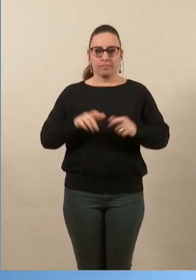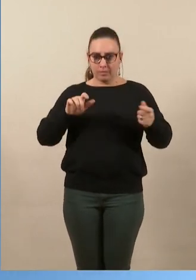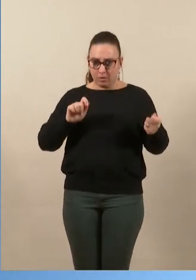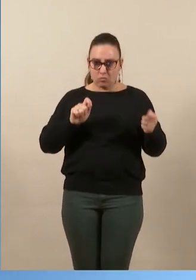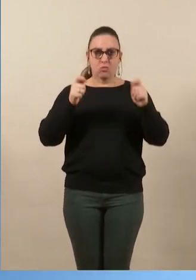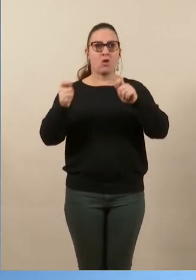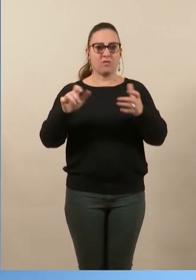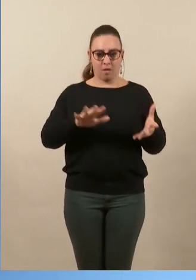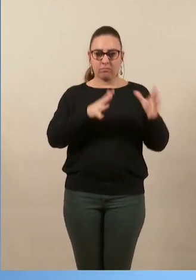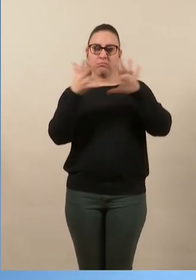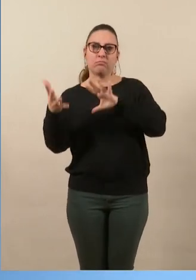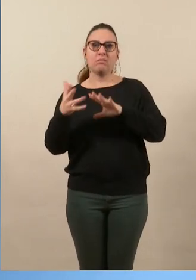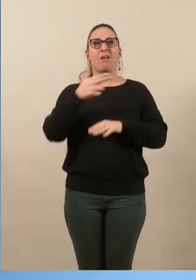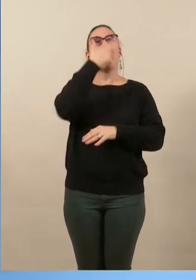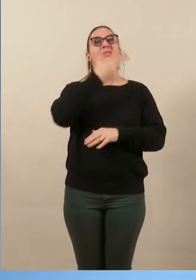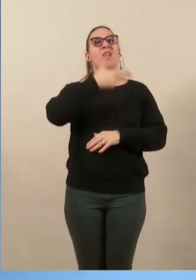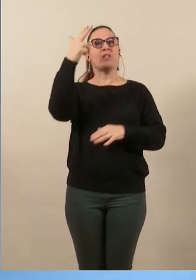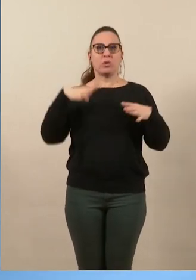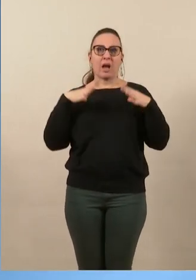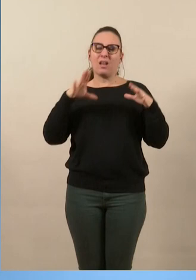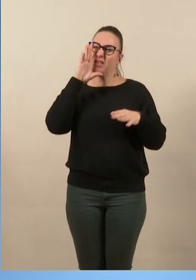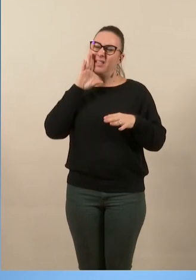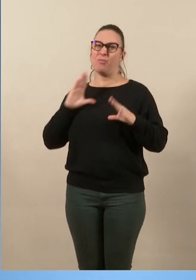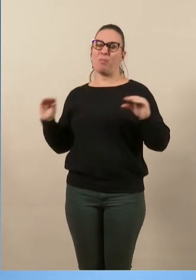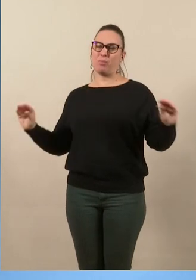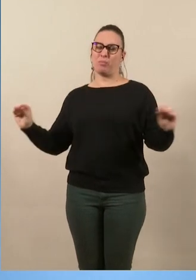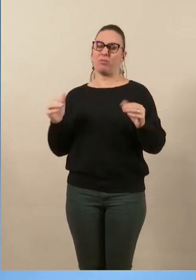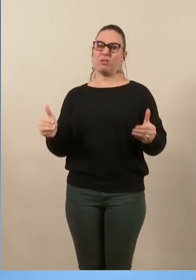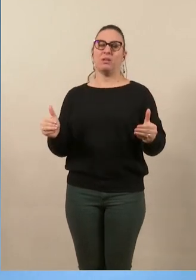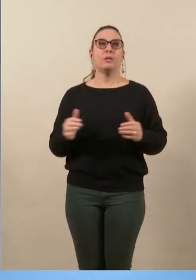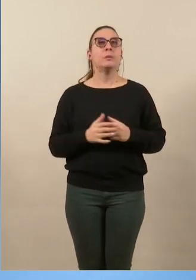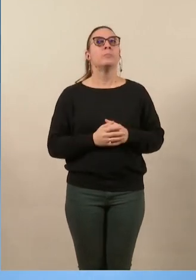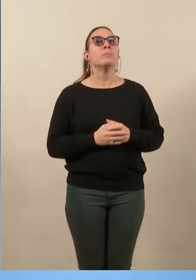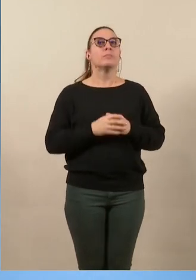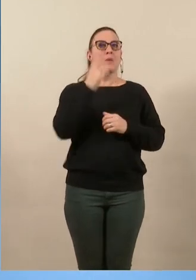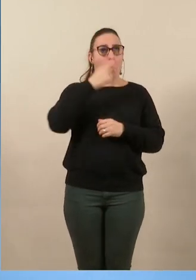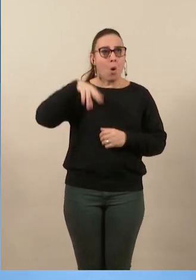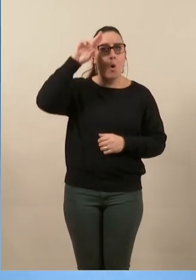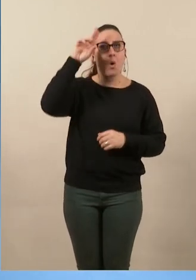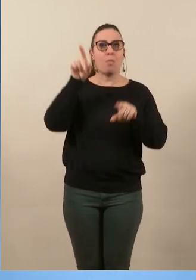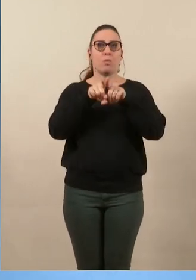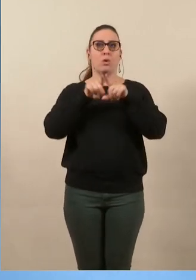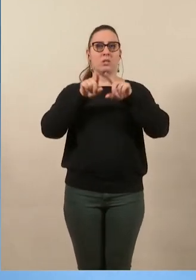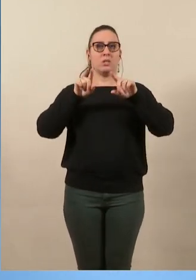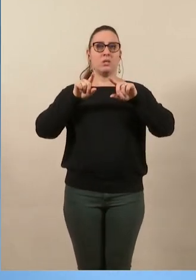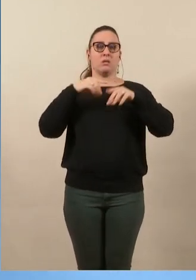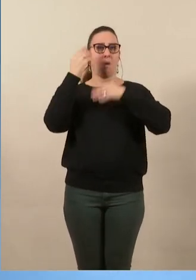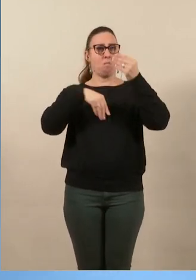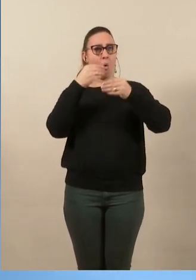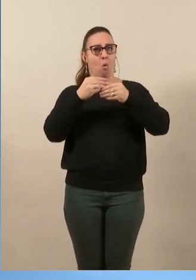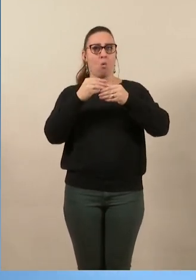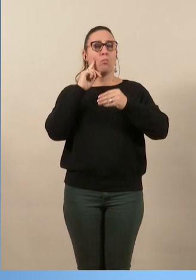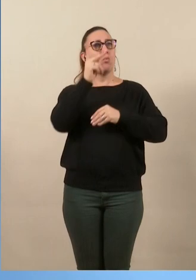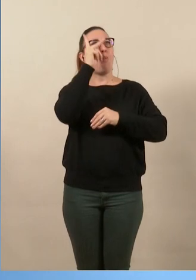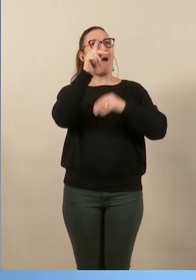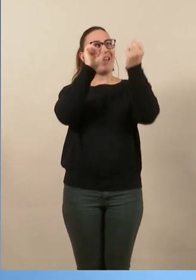transformations d'ordre national je vous demande un peu de silence d'ordre national européen et mondial pour respecter les accords de Paris